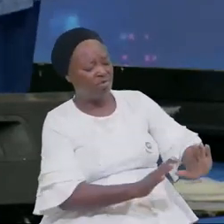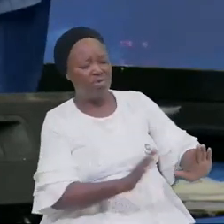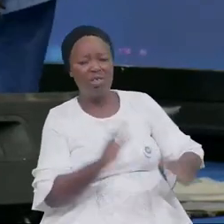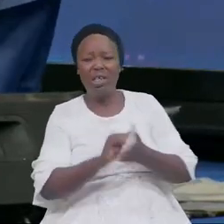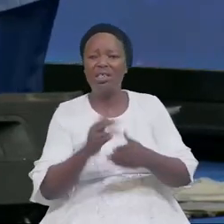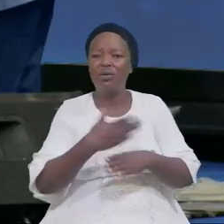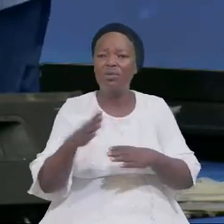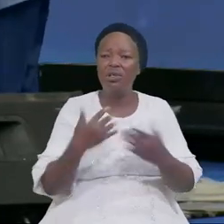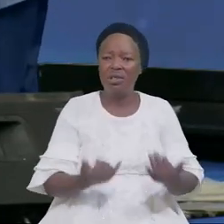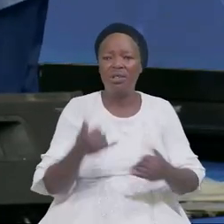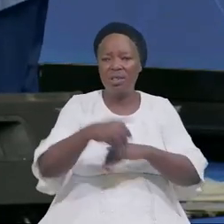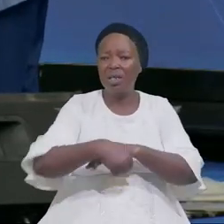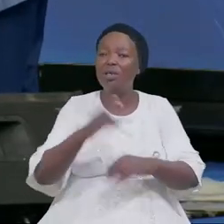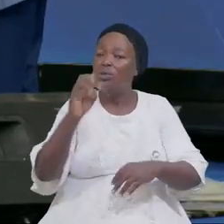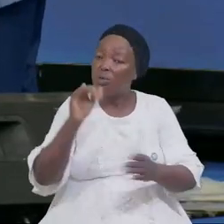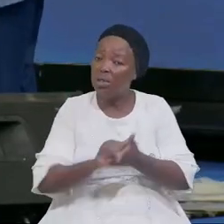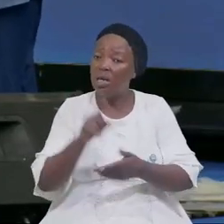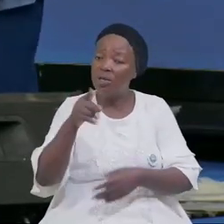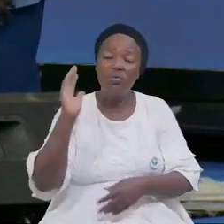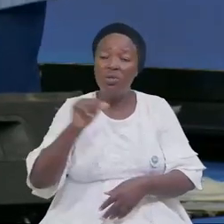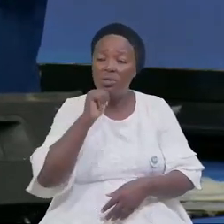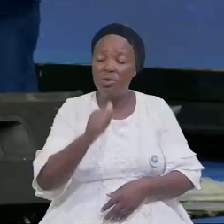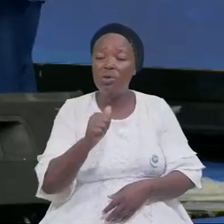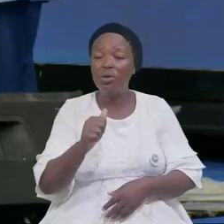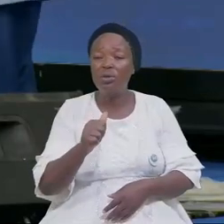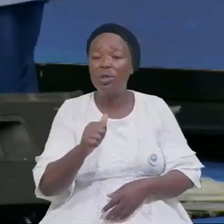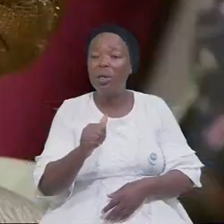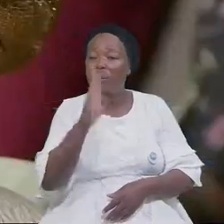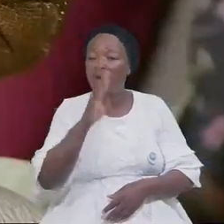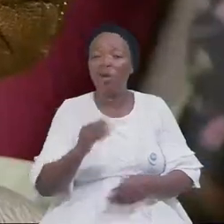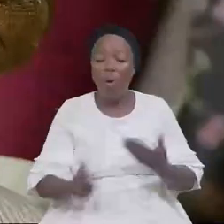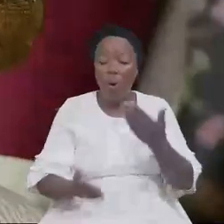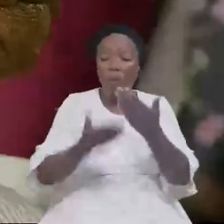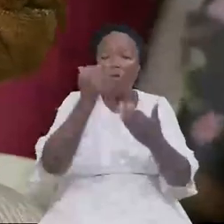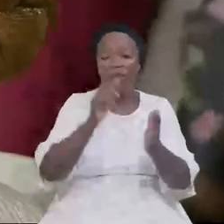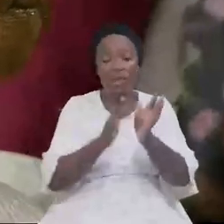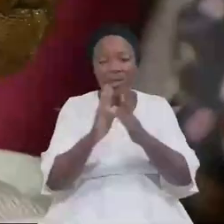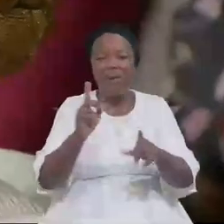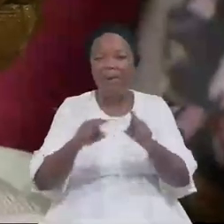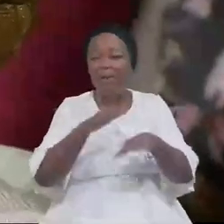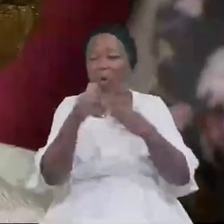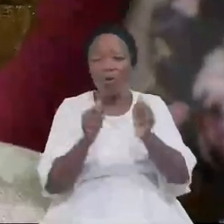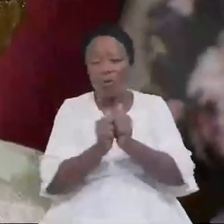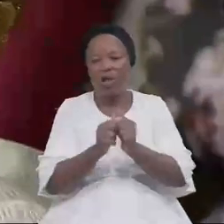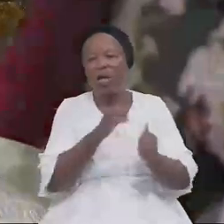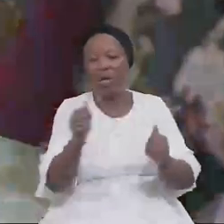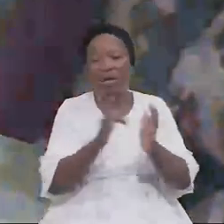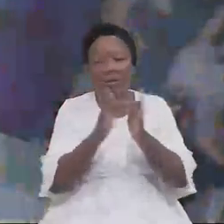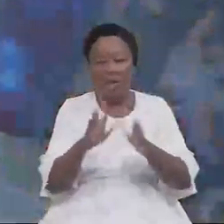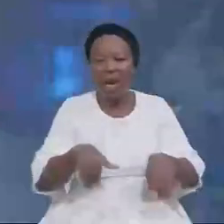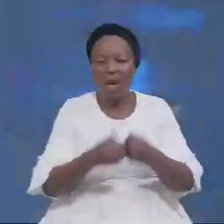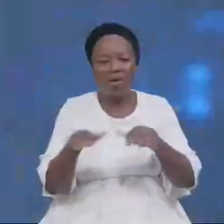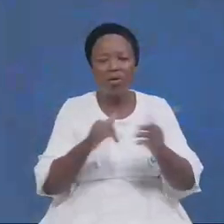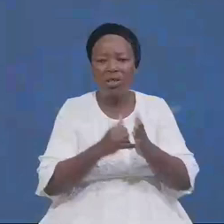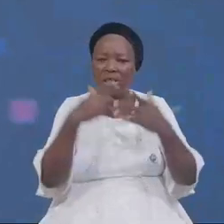soir, afin que tu ne sois pas un cassis chrétien, mais un chrétien entier. Comment cela se produit-il? Et